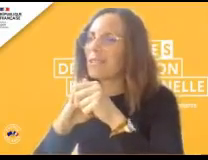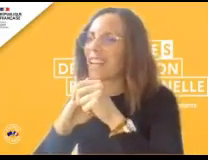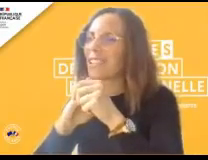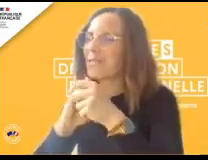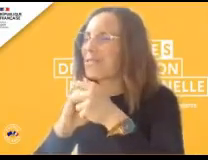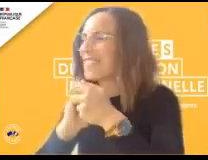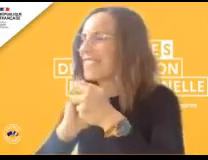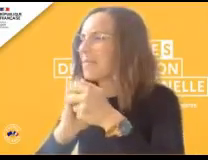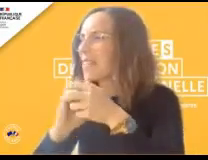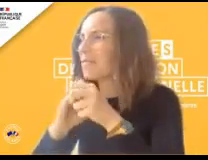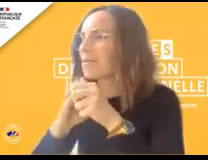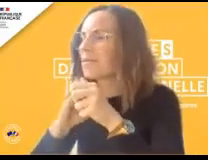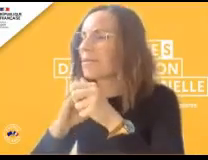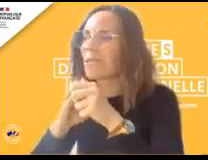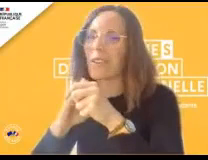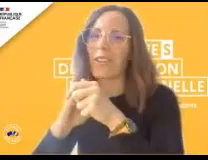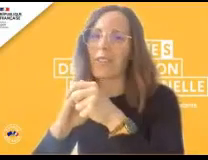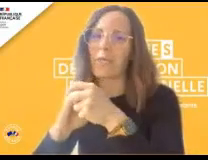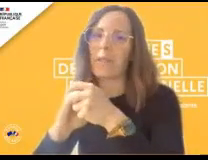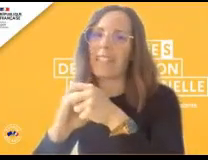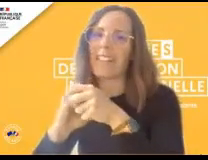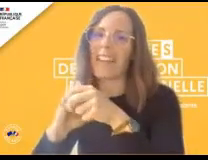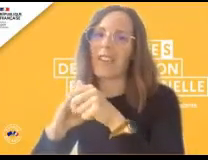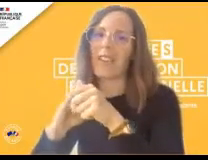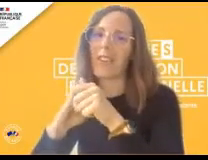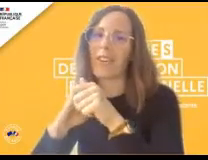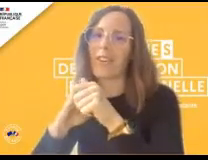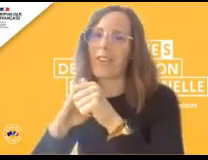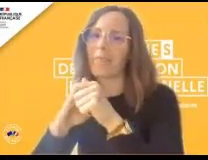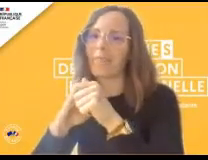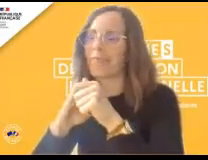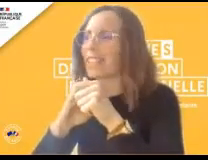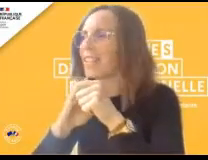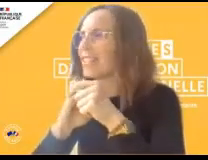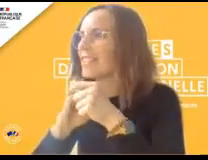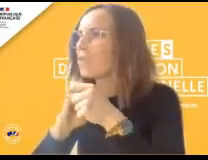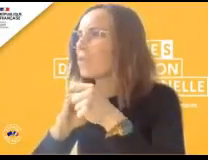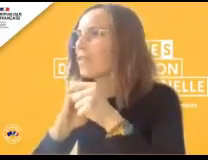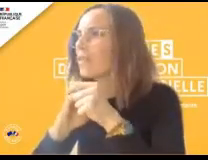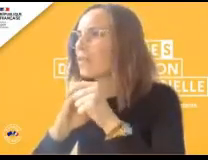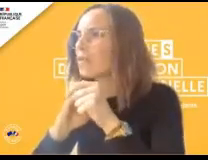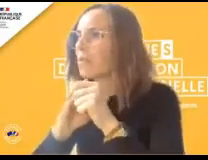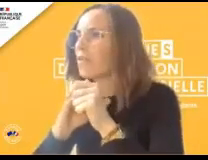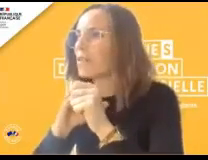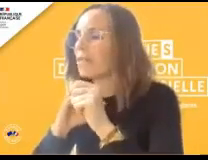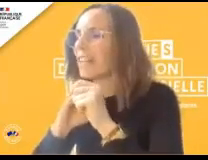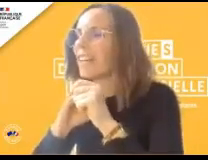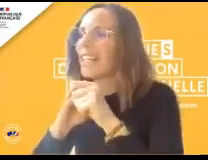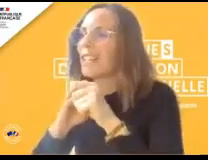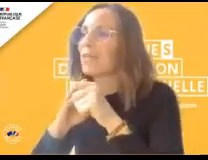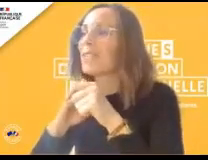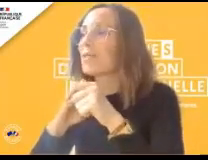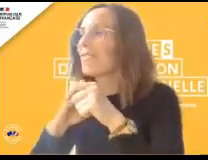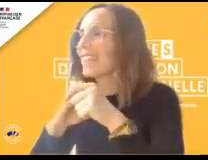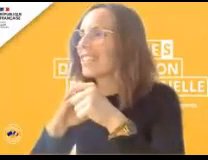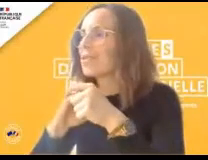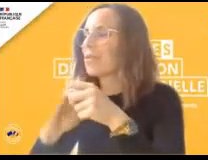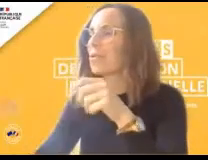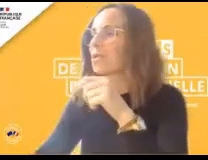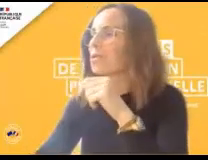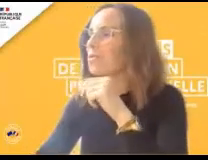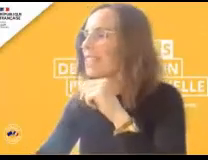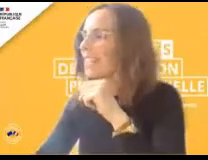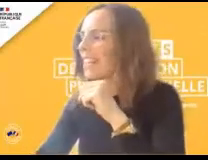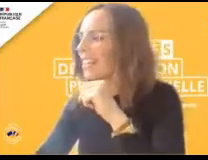Bonjour à tous et à tous et bienvenue dans ce webinaire des semaines de l'évolution professionnelle. Donc c'est le dernier